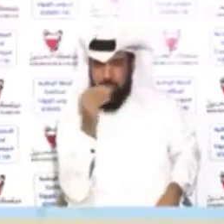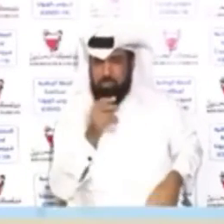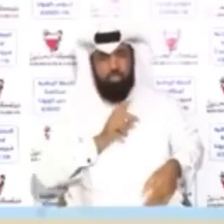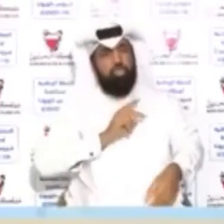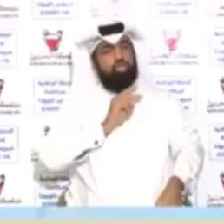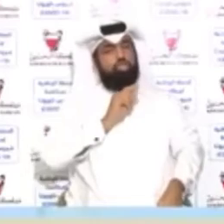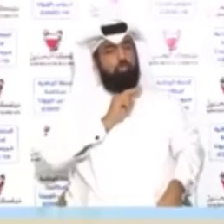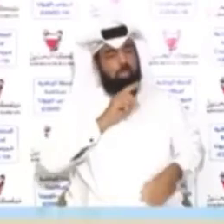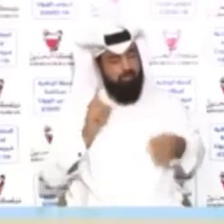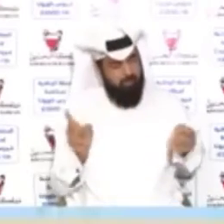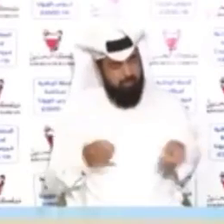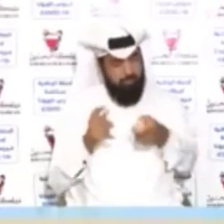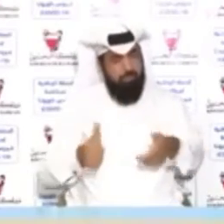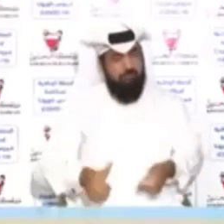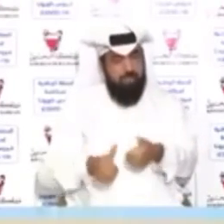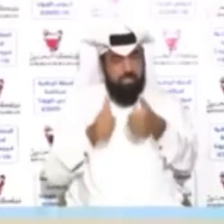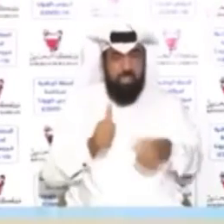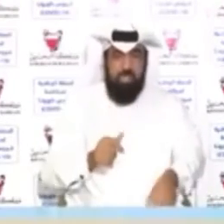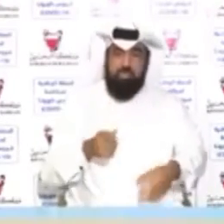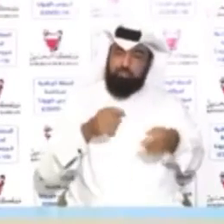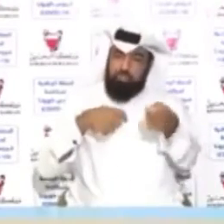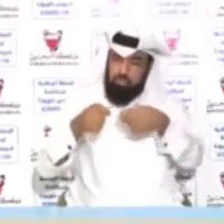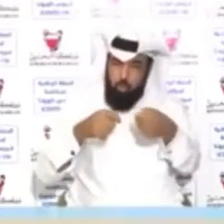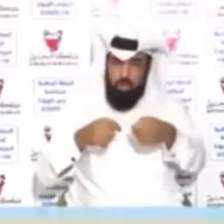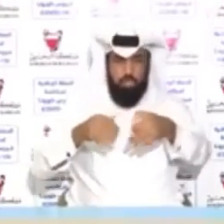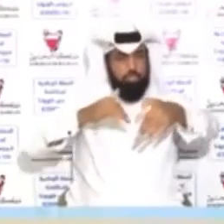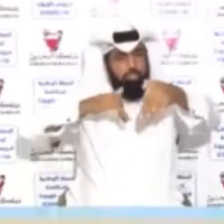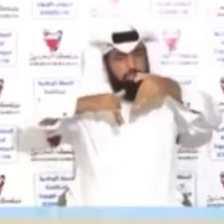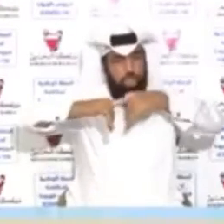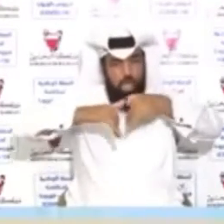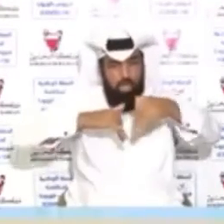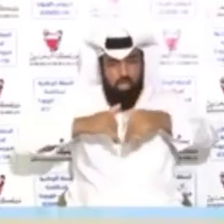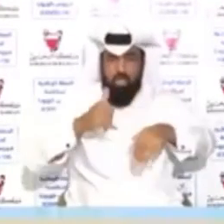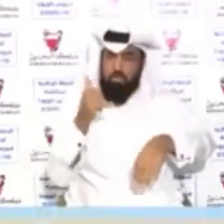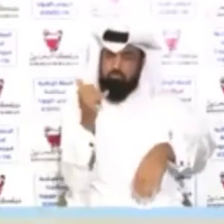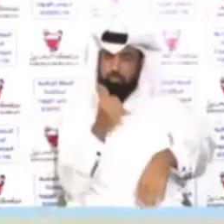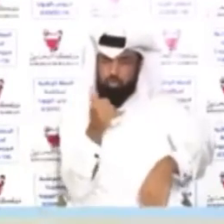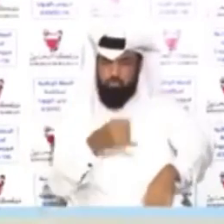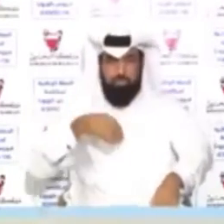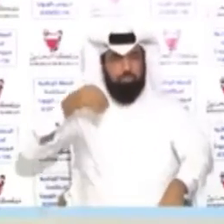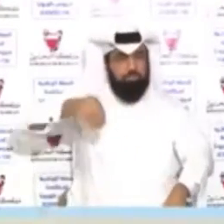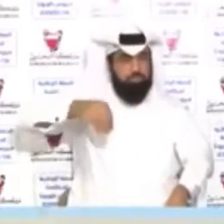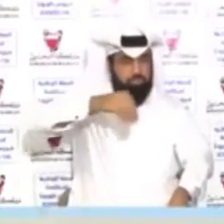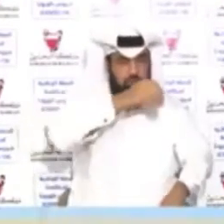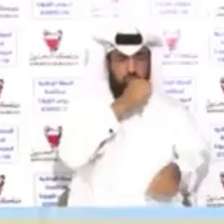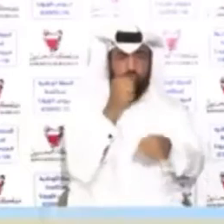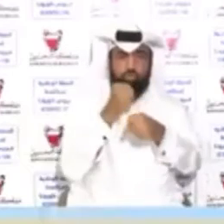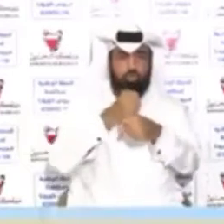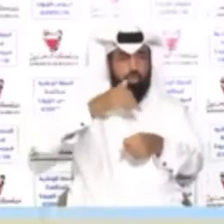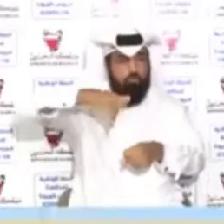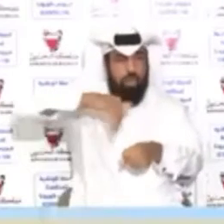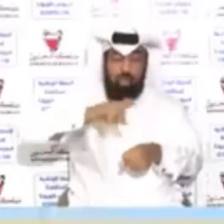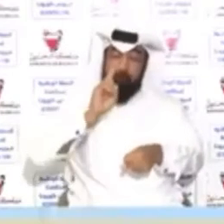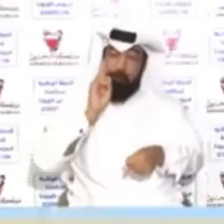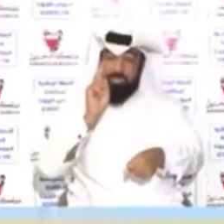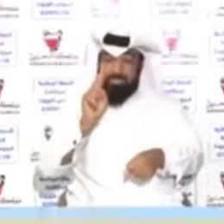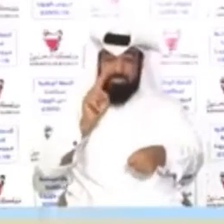الطبيعية قدر المستطاع، منها التسوق عند الضرورة والذهاب إلى العمل، ولكن بحذر